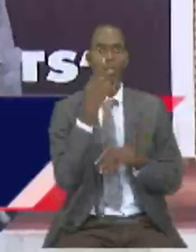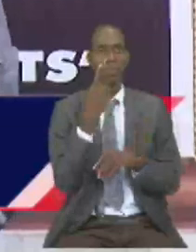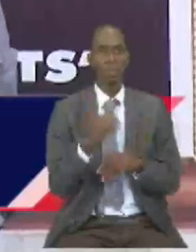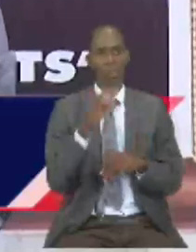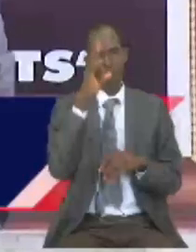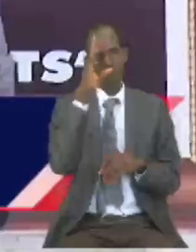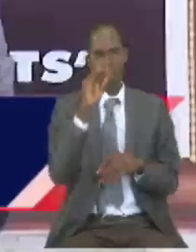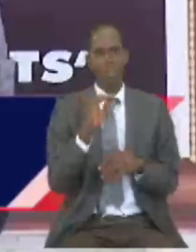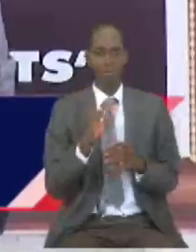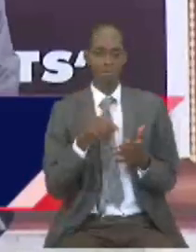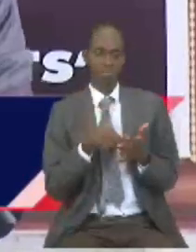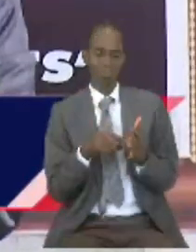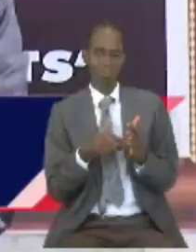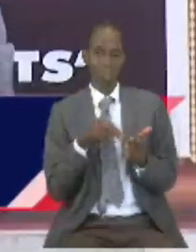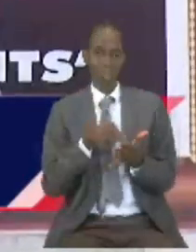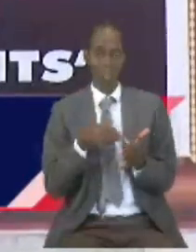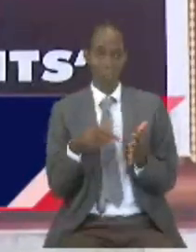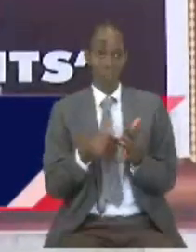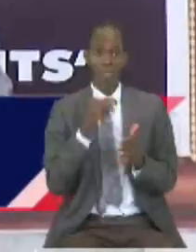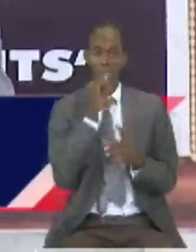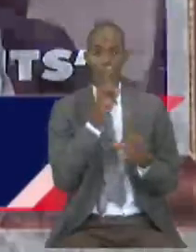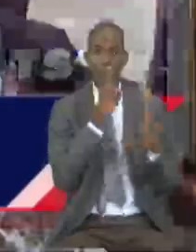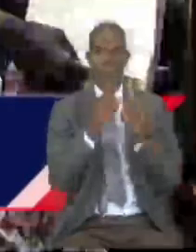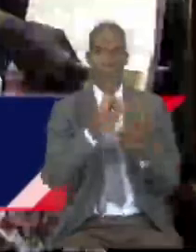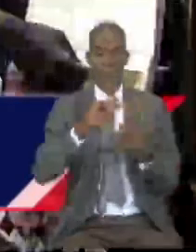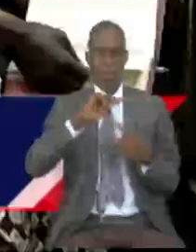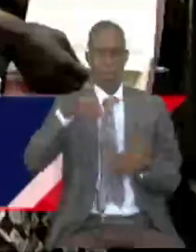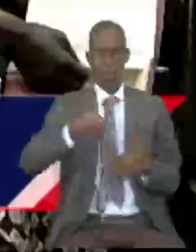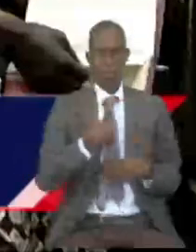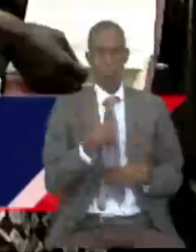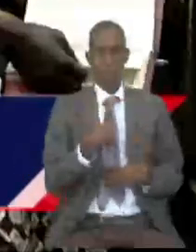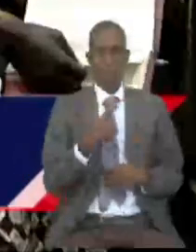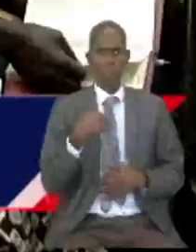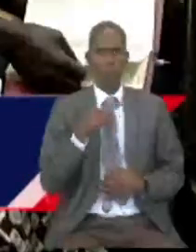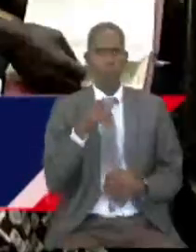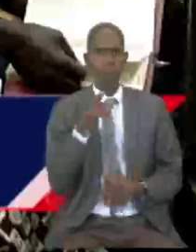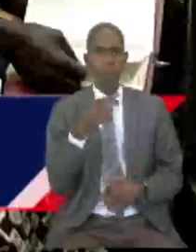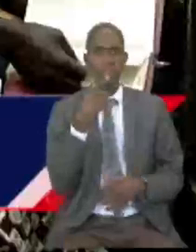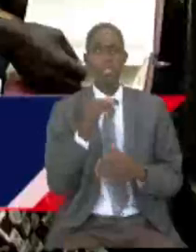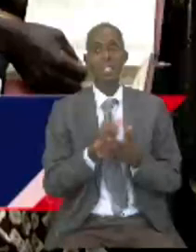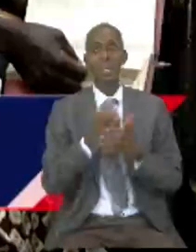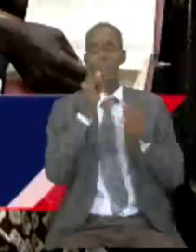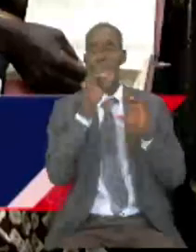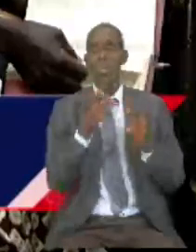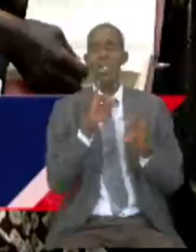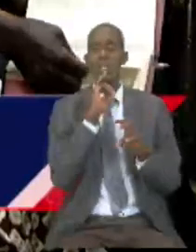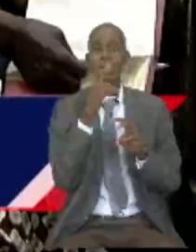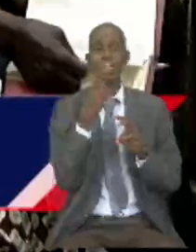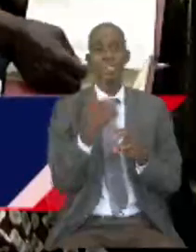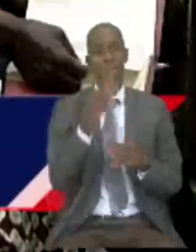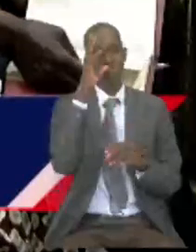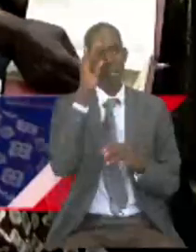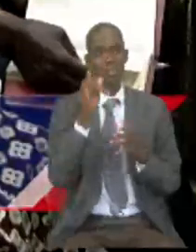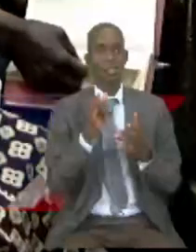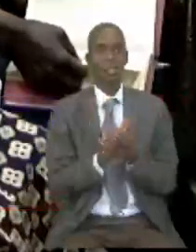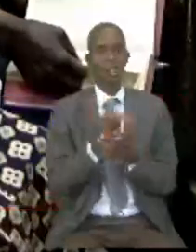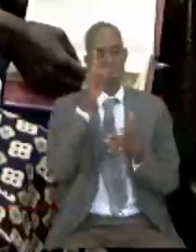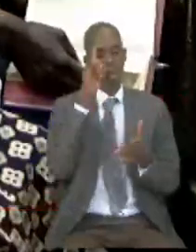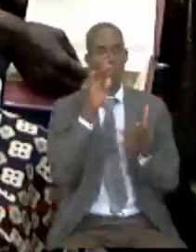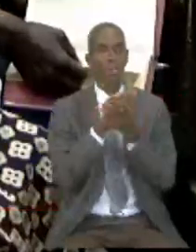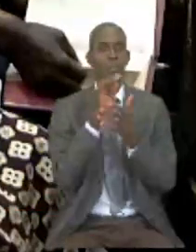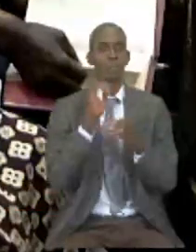Jérémie 17, verset 7. Béni soit l'homme. C'est comme ceci parle de moi. C'est comme ceci s'adresse à moi. Béni